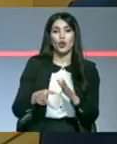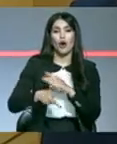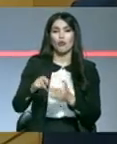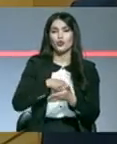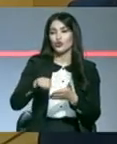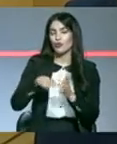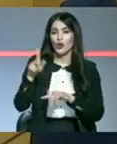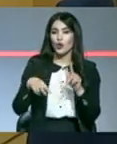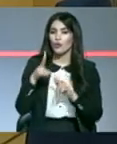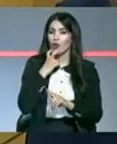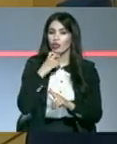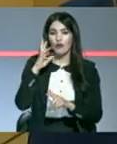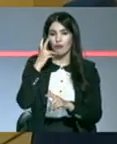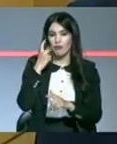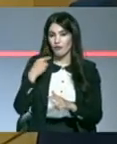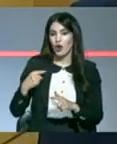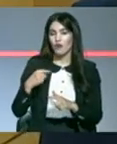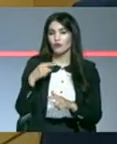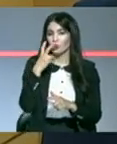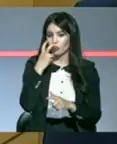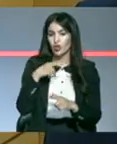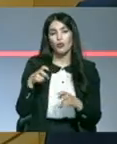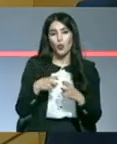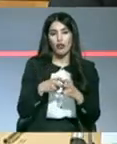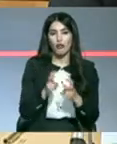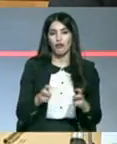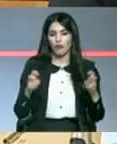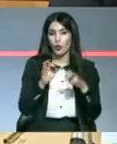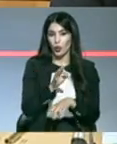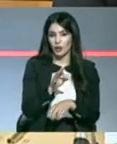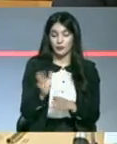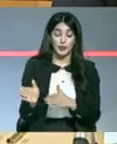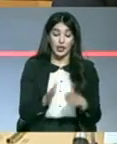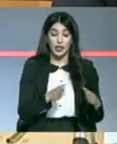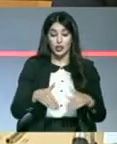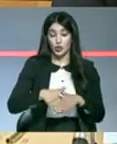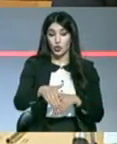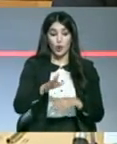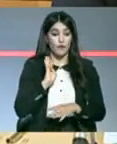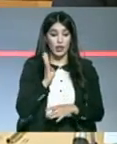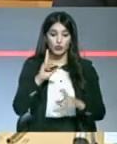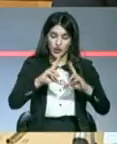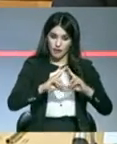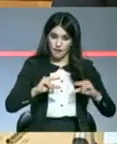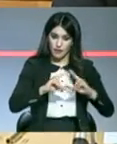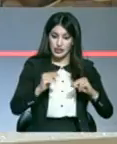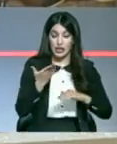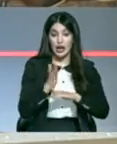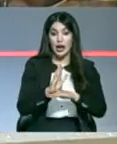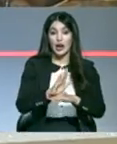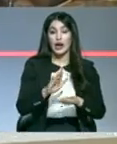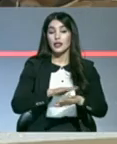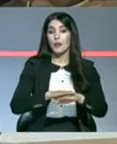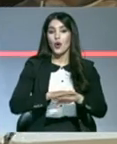رمضان يكون شويه اه ارتفاع في مستوى اسعار ويتم خلال هذه الندوه ايضا تقديم وتظهر تشهر